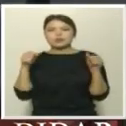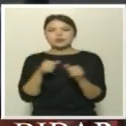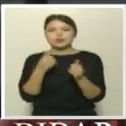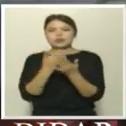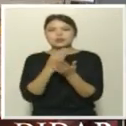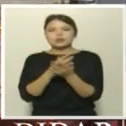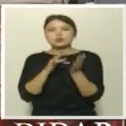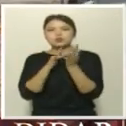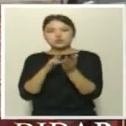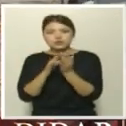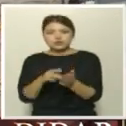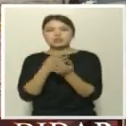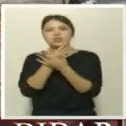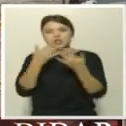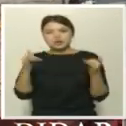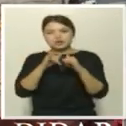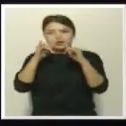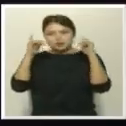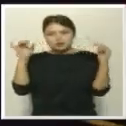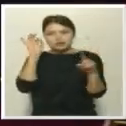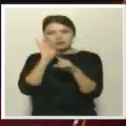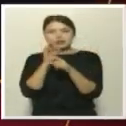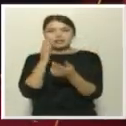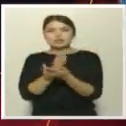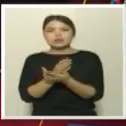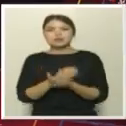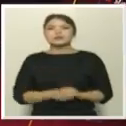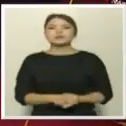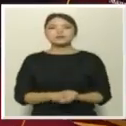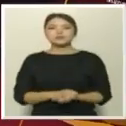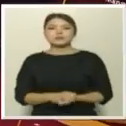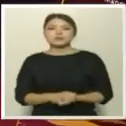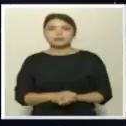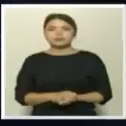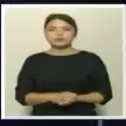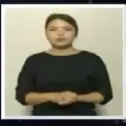экономическому и туристическому развитию региона. Жанна Руслан, Ролан Аметолла, Дидар.